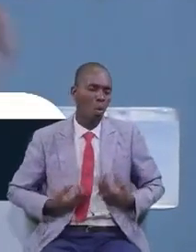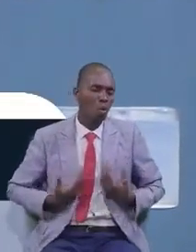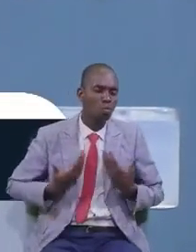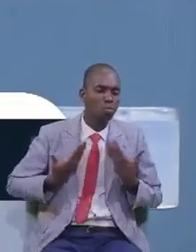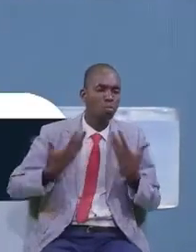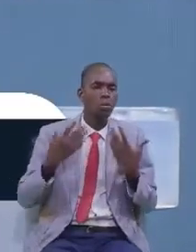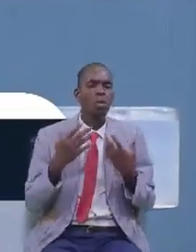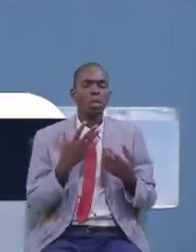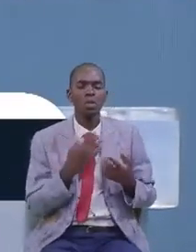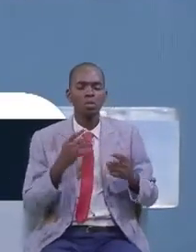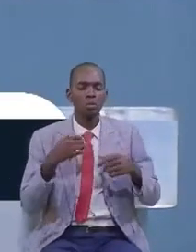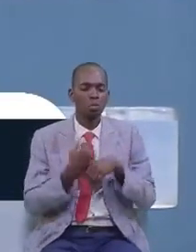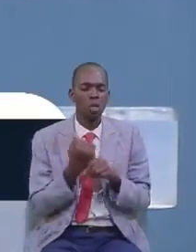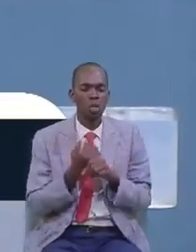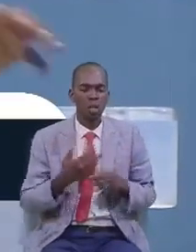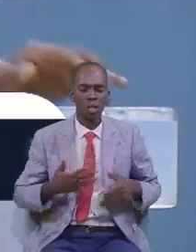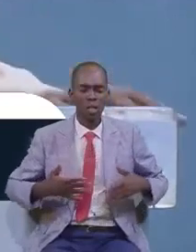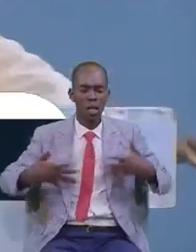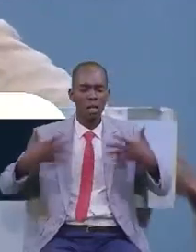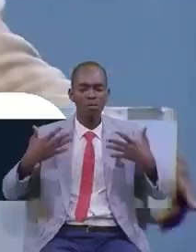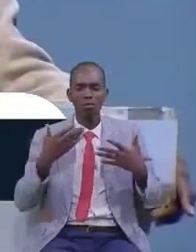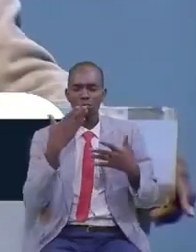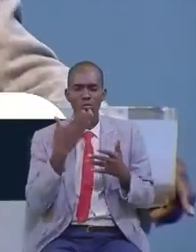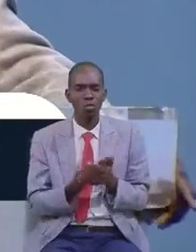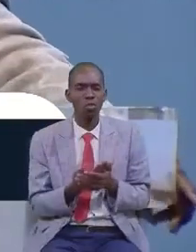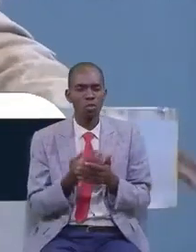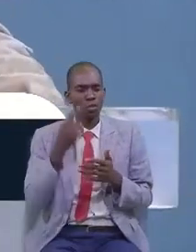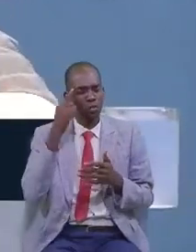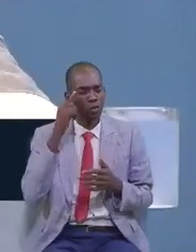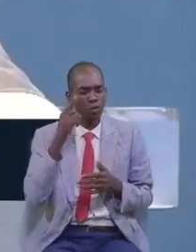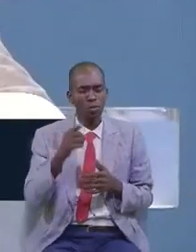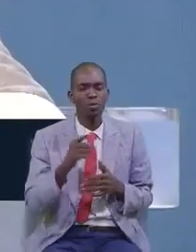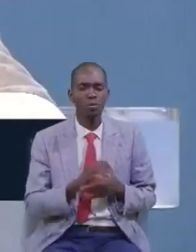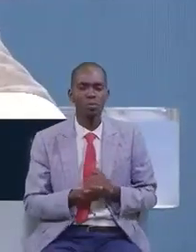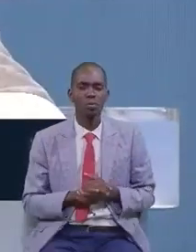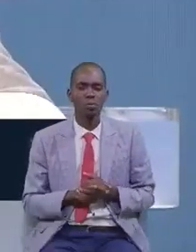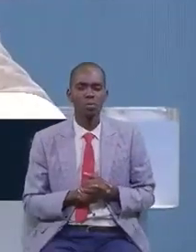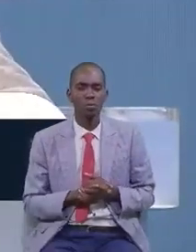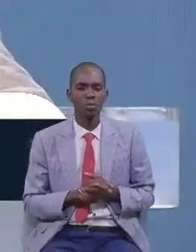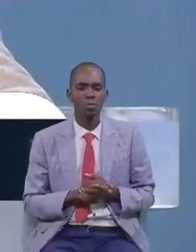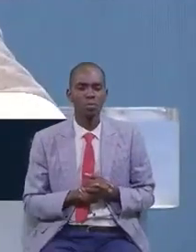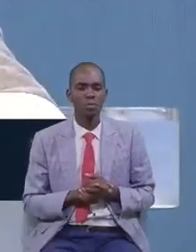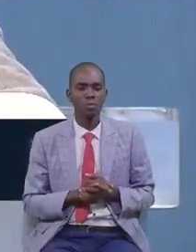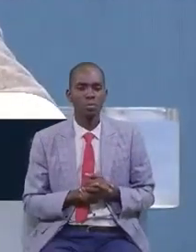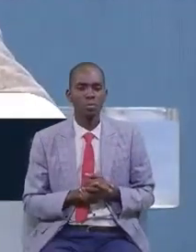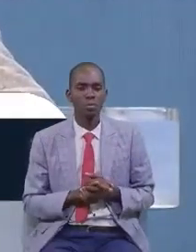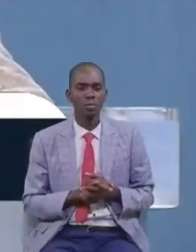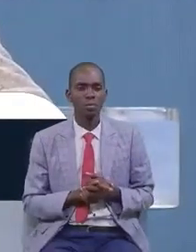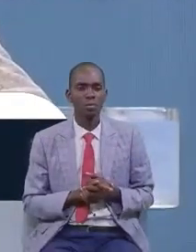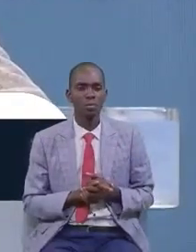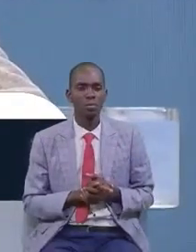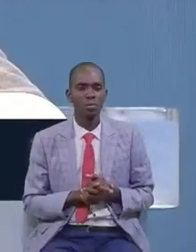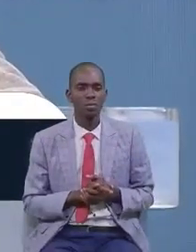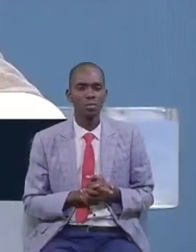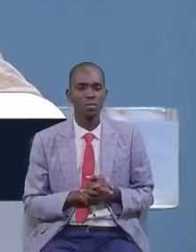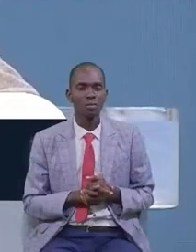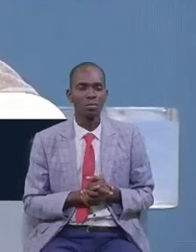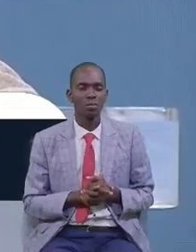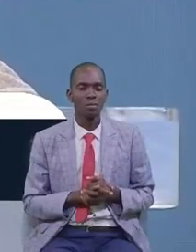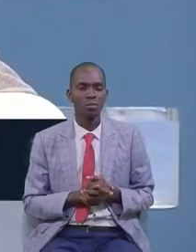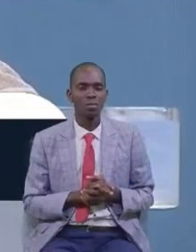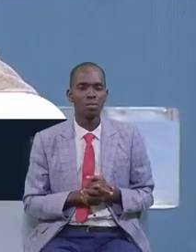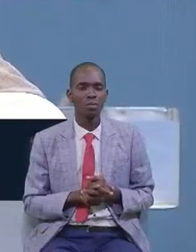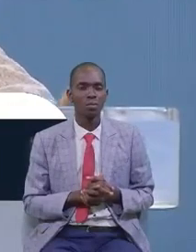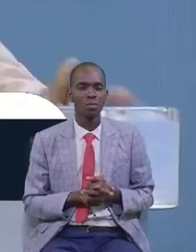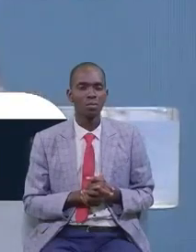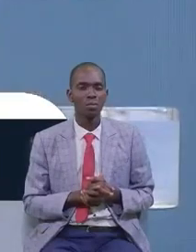what life ought to be. The thoughts of your mind. ఆ ఆలోచనలు మీ జీవితాన్ని నాశనం చేయొచ్చు లేక అదే ఆలోచనలు మీ